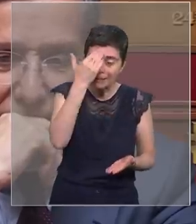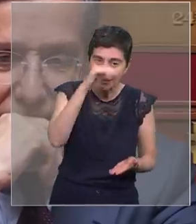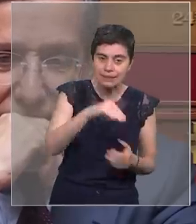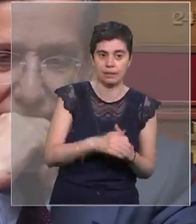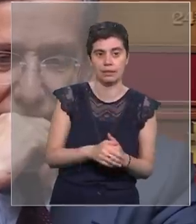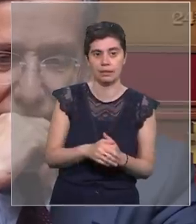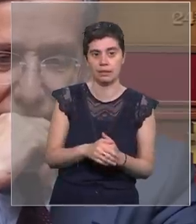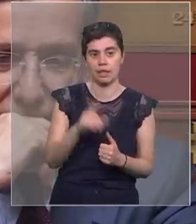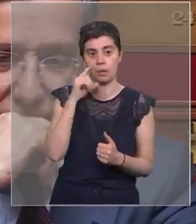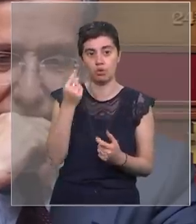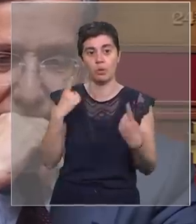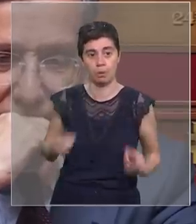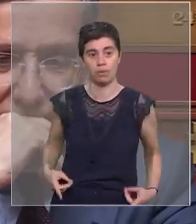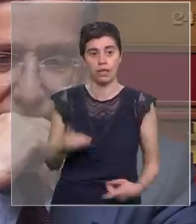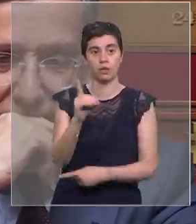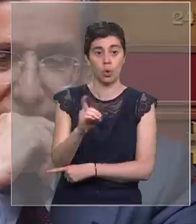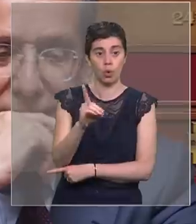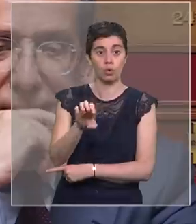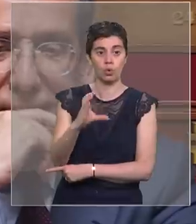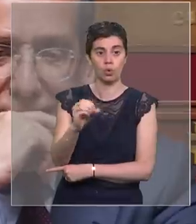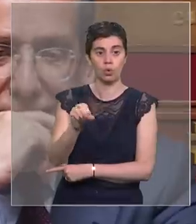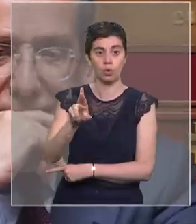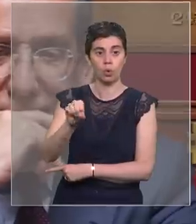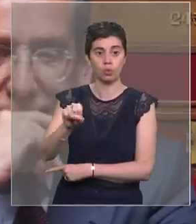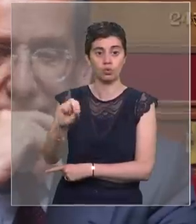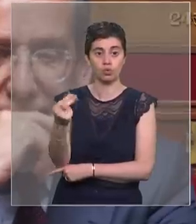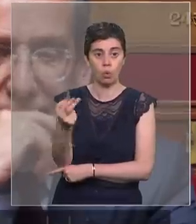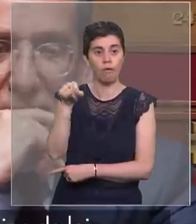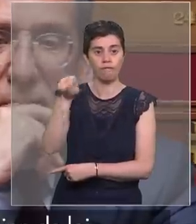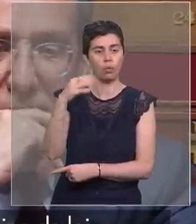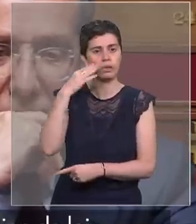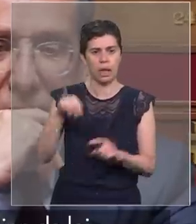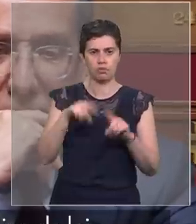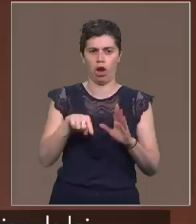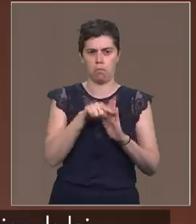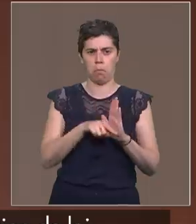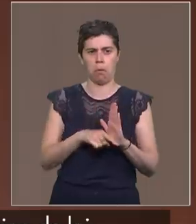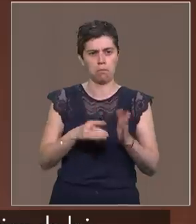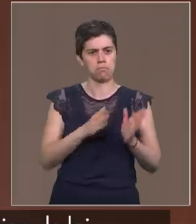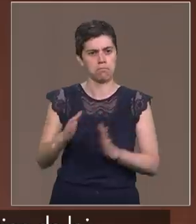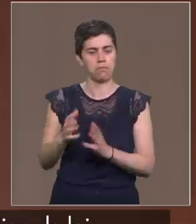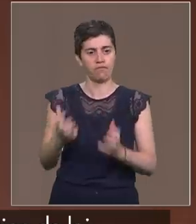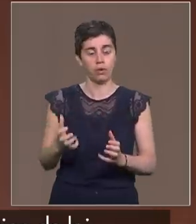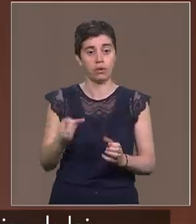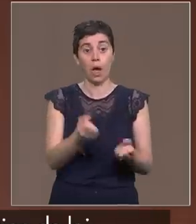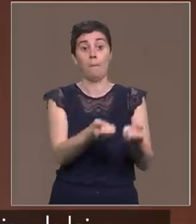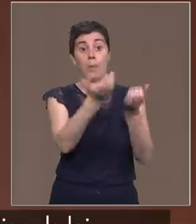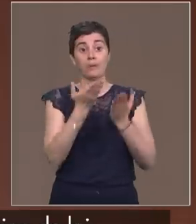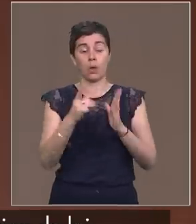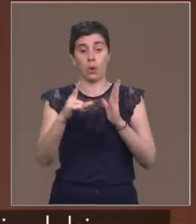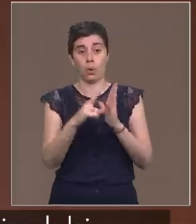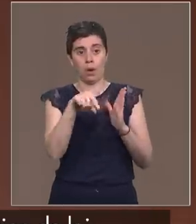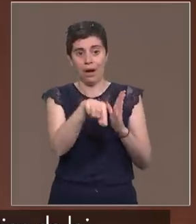le député de Courson, grand défenseur de la rigueur budgétaire, le sait aussi, votre proposition de loi